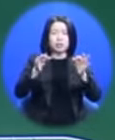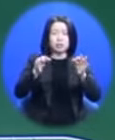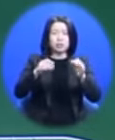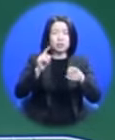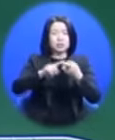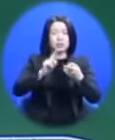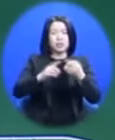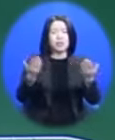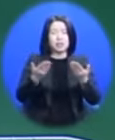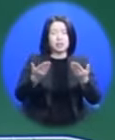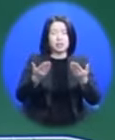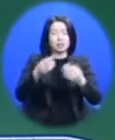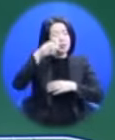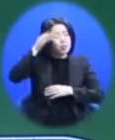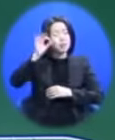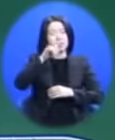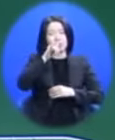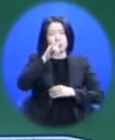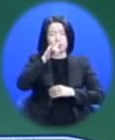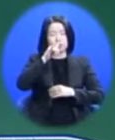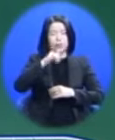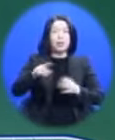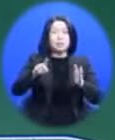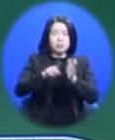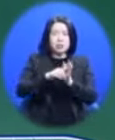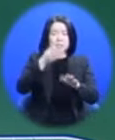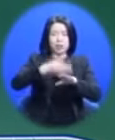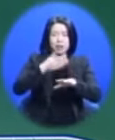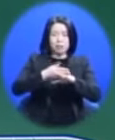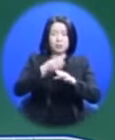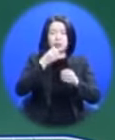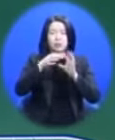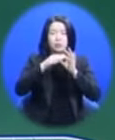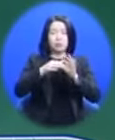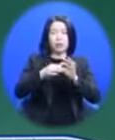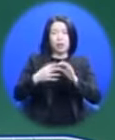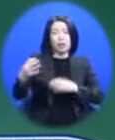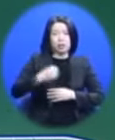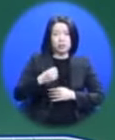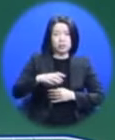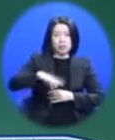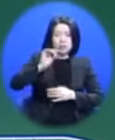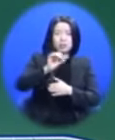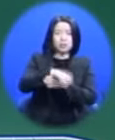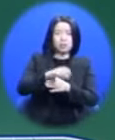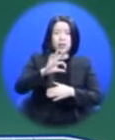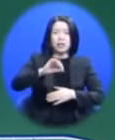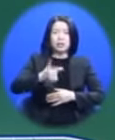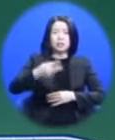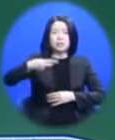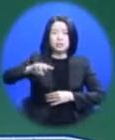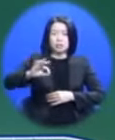하셨습니다. 그리고 믿음의 감사를 통해 얻은 첫 열매 은서를 기억하게